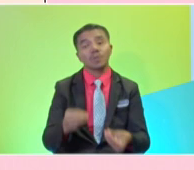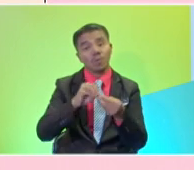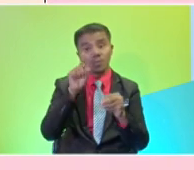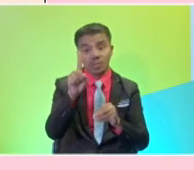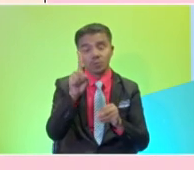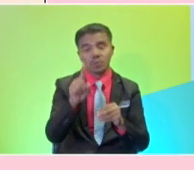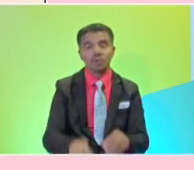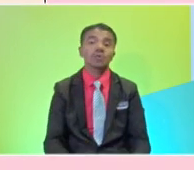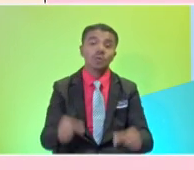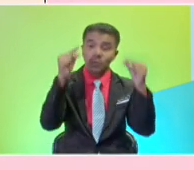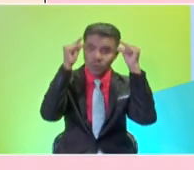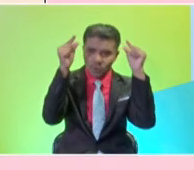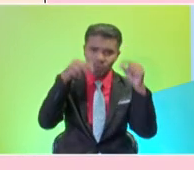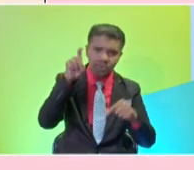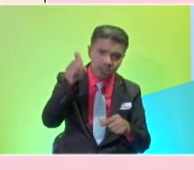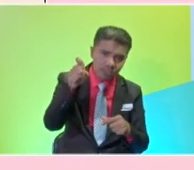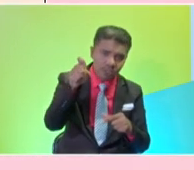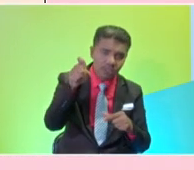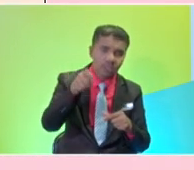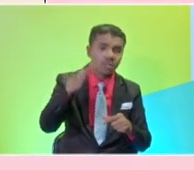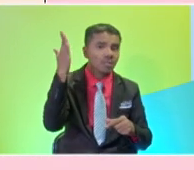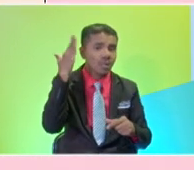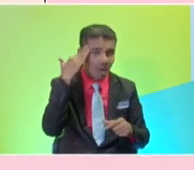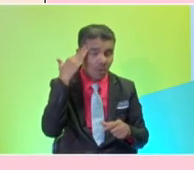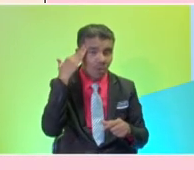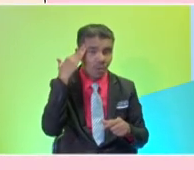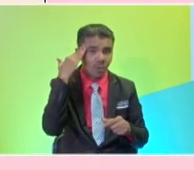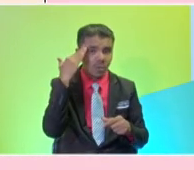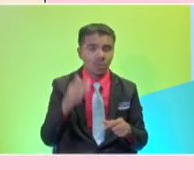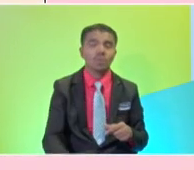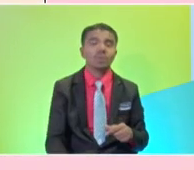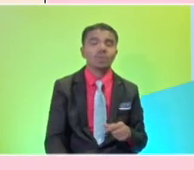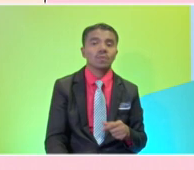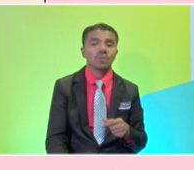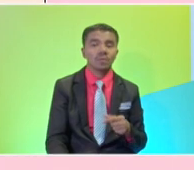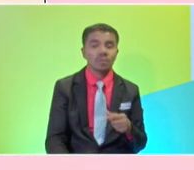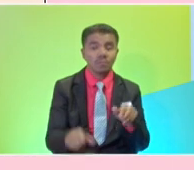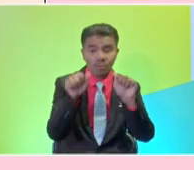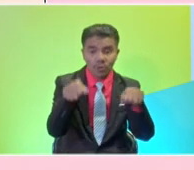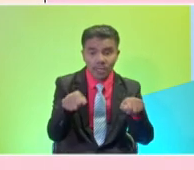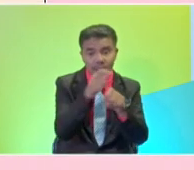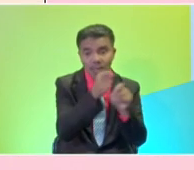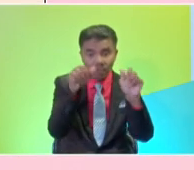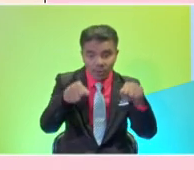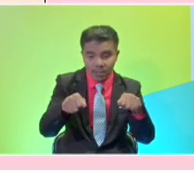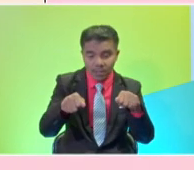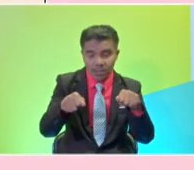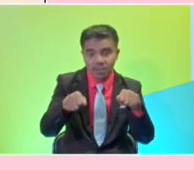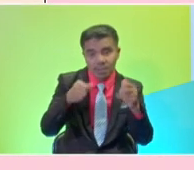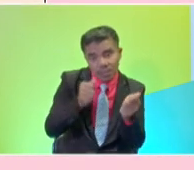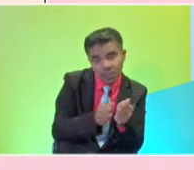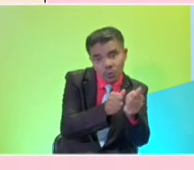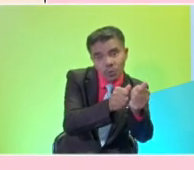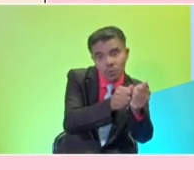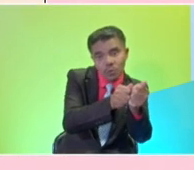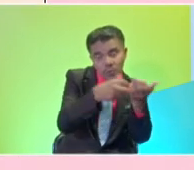pelajar ni mampu Tak nakal nakal hanya copy paste just ikut apa yang Cikgu dah tulis ya kemudian